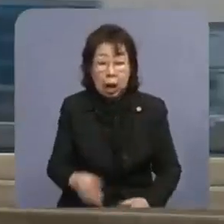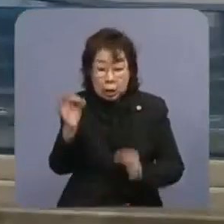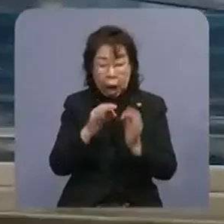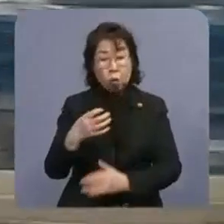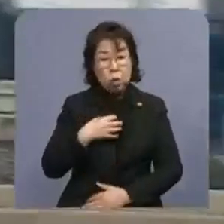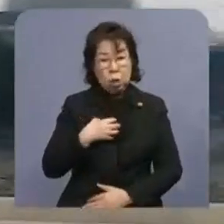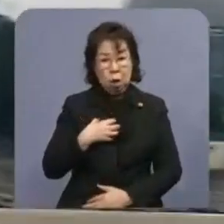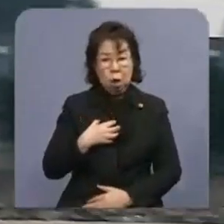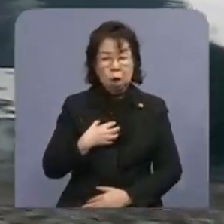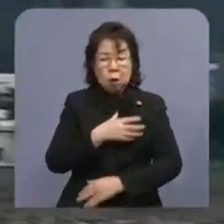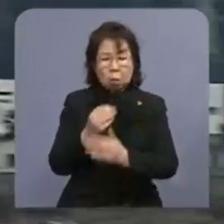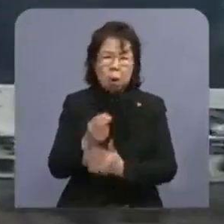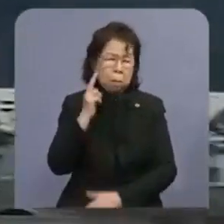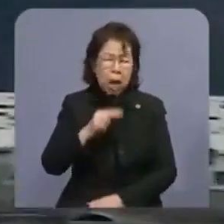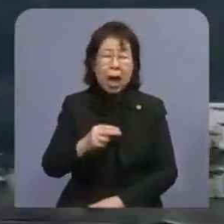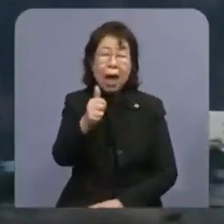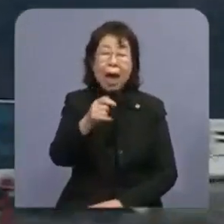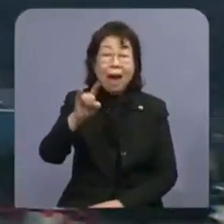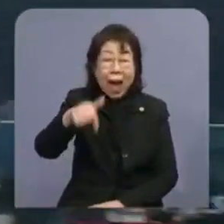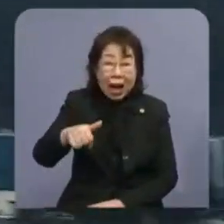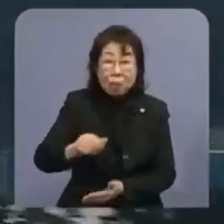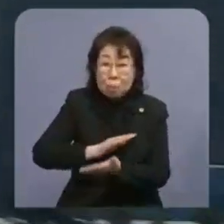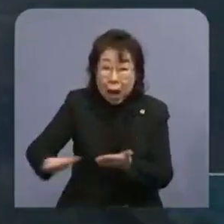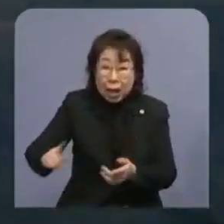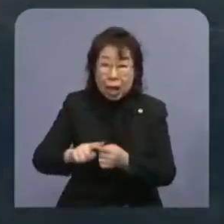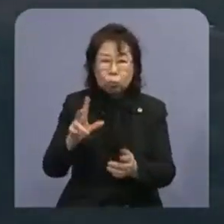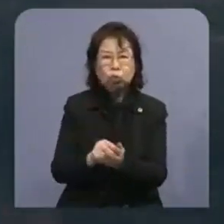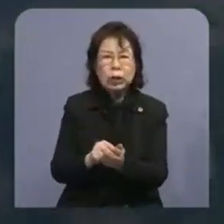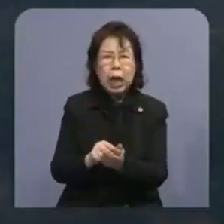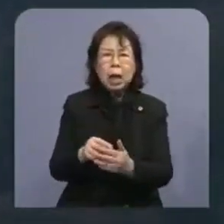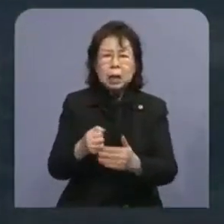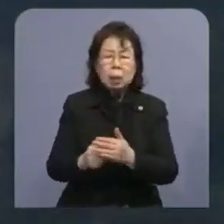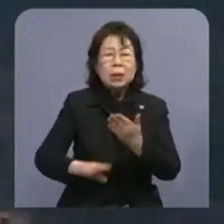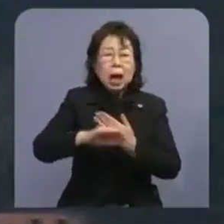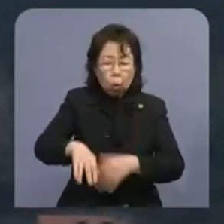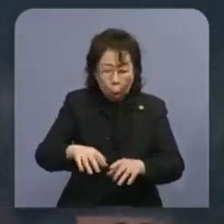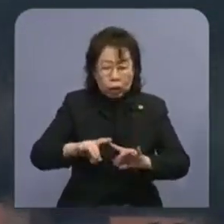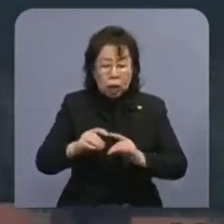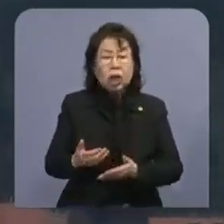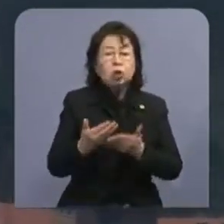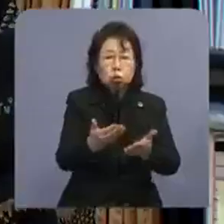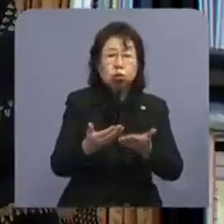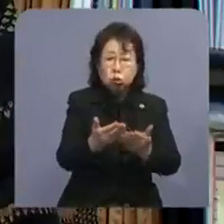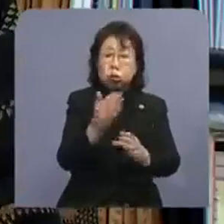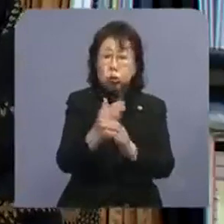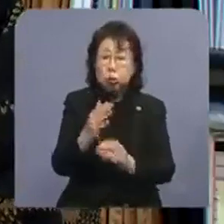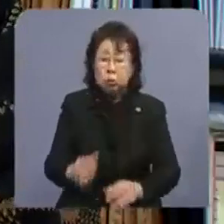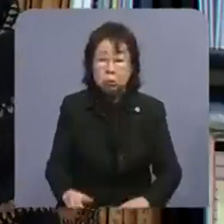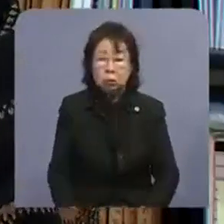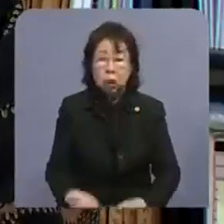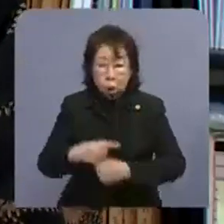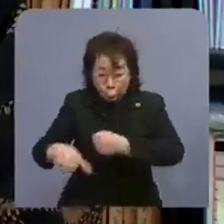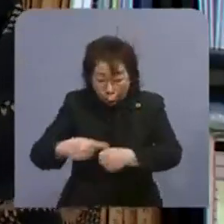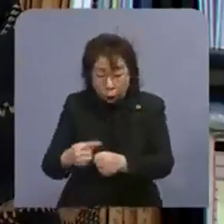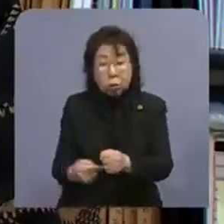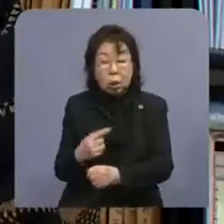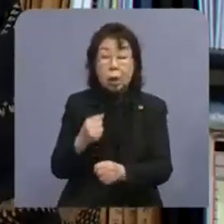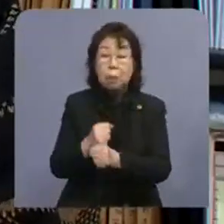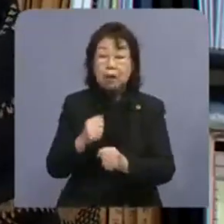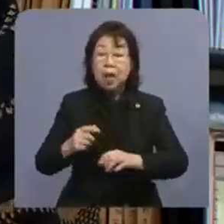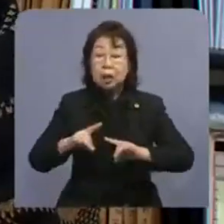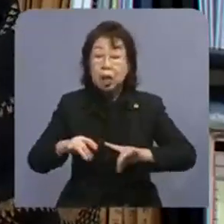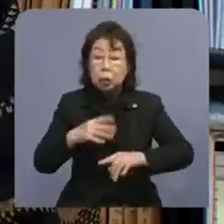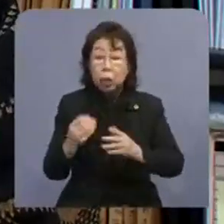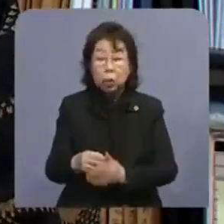부담에다 핵폐기물처리 등 사회적 갈등까지 떠안고 다른 곳에 전기를 공급하고 있는 겁니다 원전에서 생산되는 것